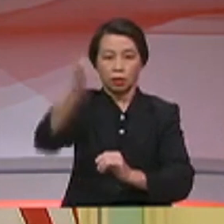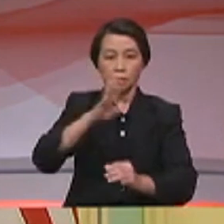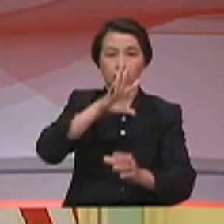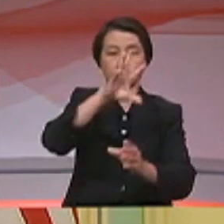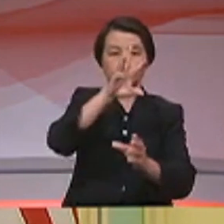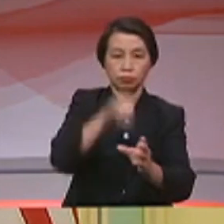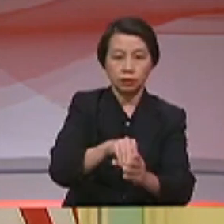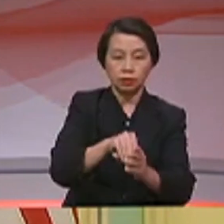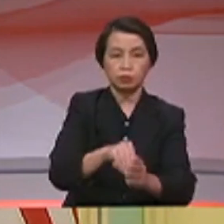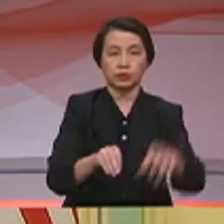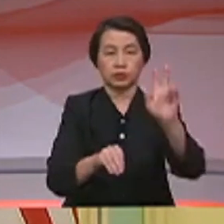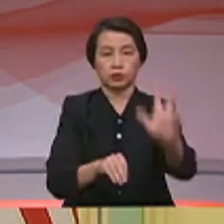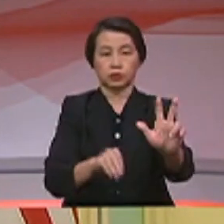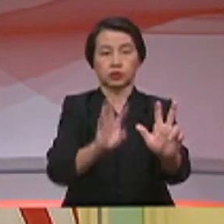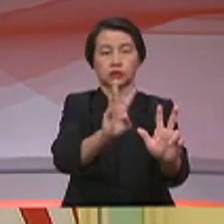melibatkan